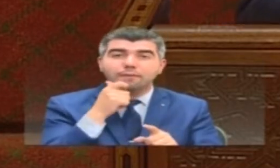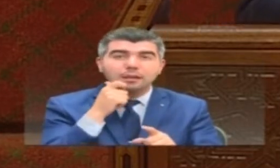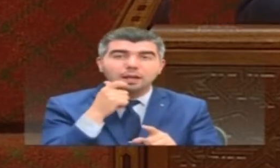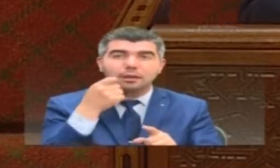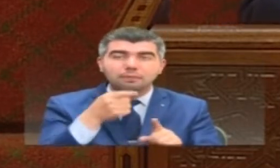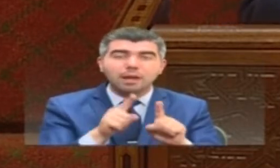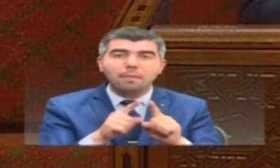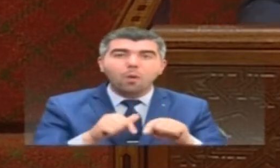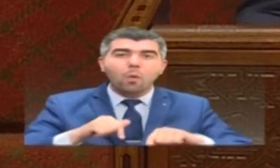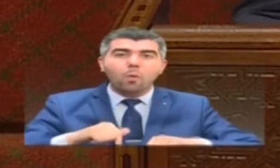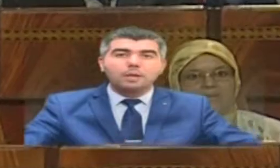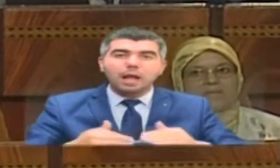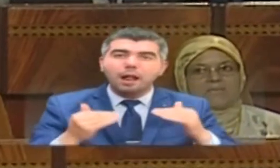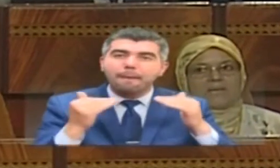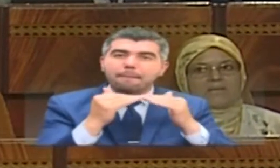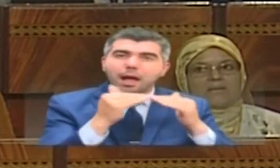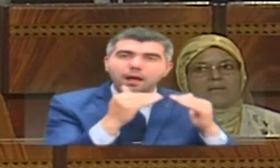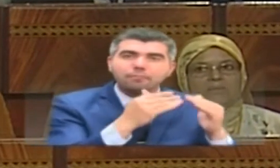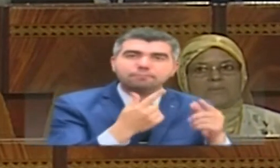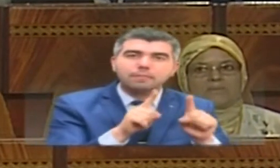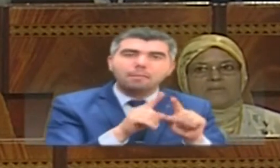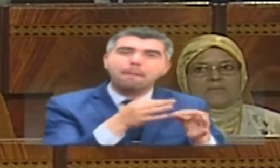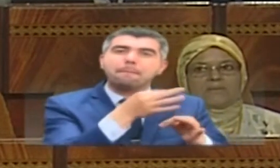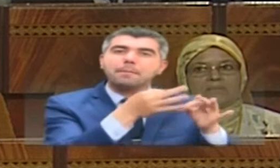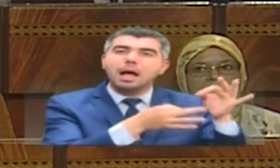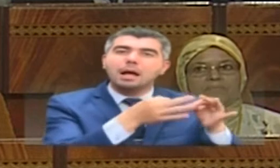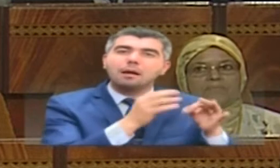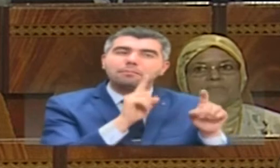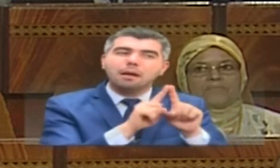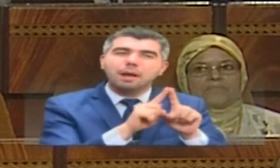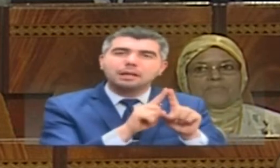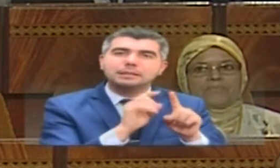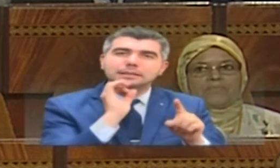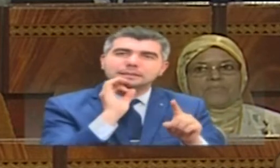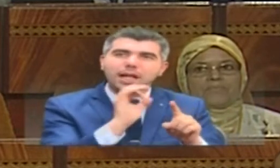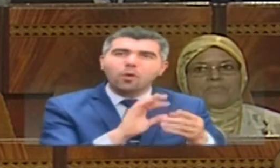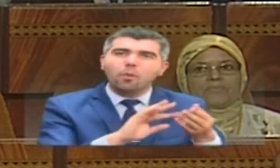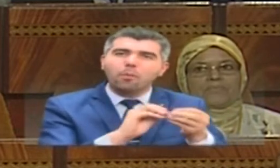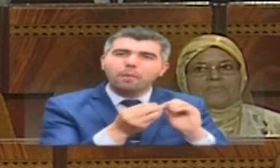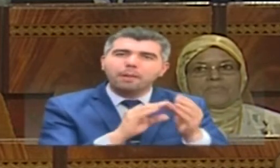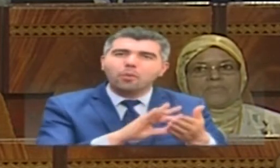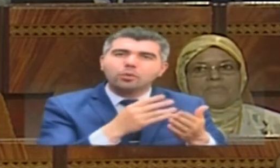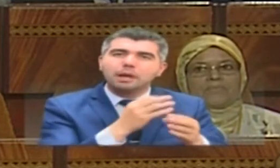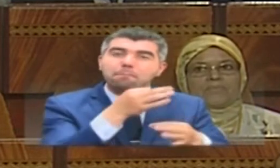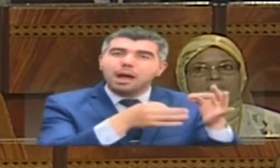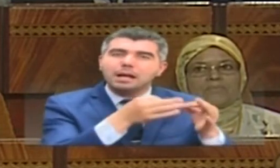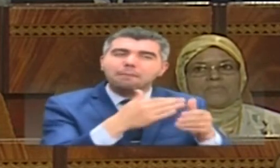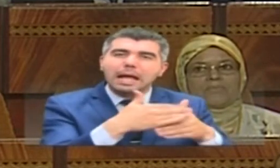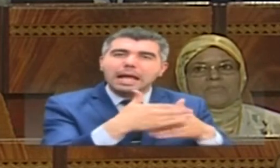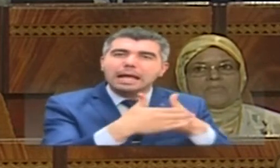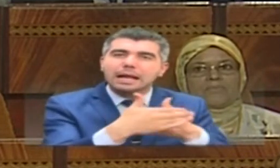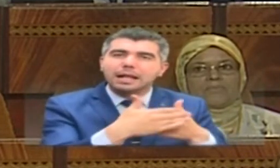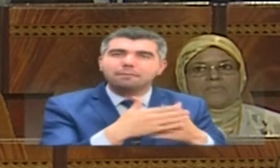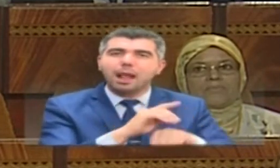الوزارات المعنيه كذلك في احداث محاكم خاصه بهذه المنازعات العقاريه وبالعقار بصفه عامه. السيد الوزير، لا بد من تبسيط